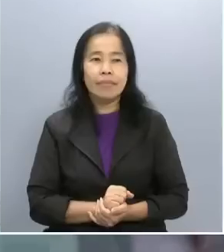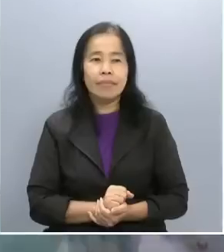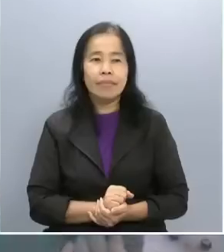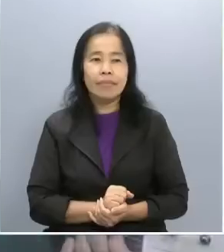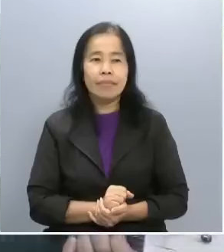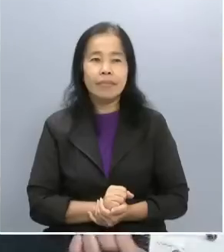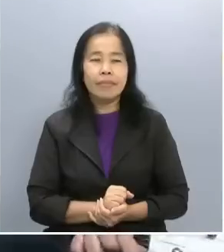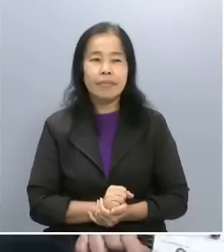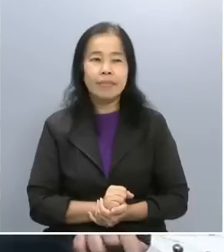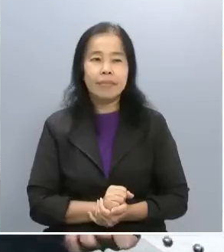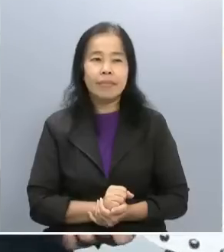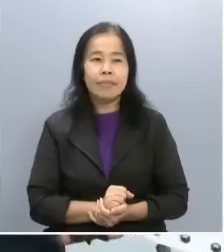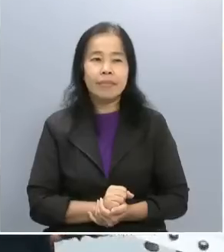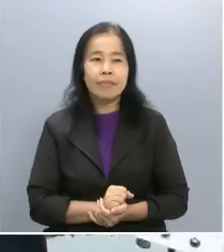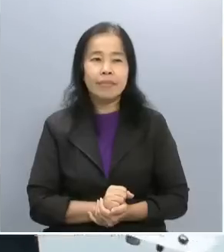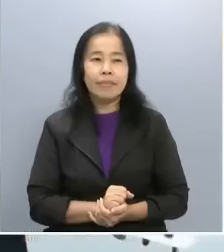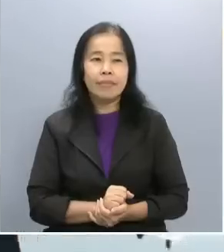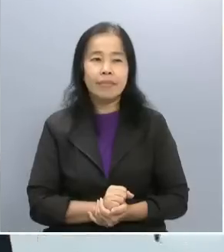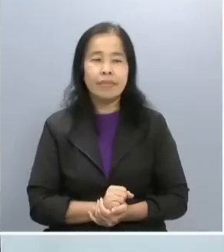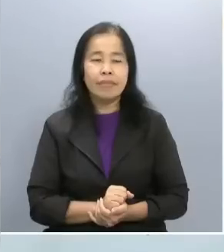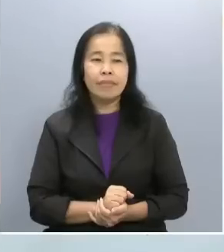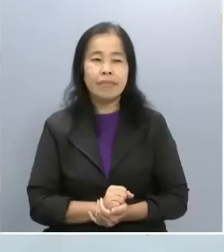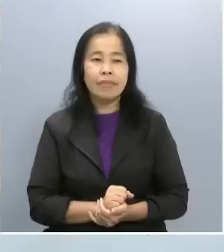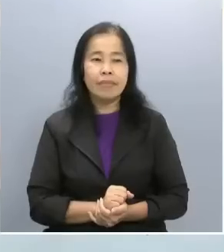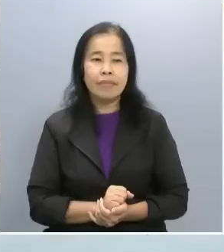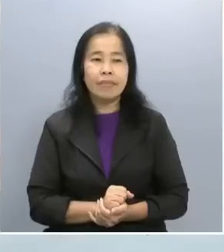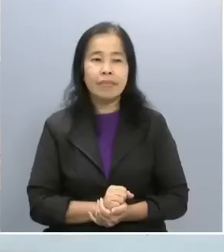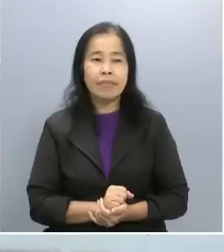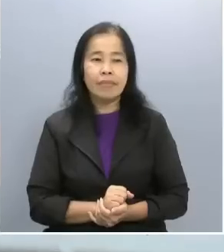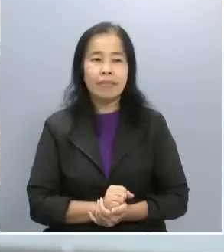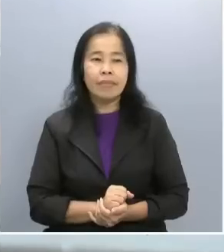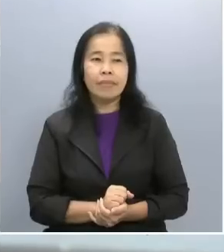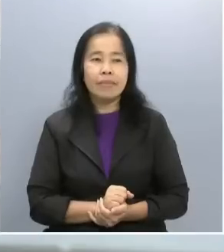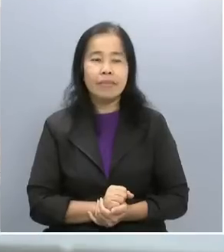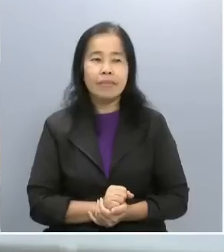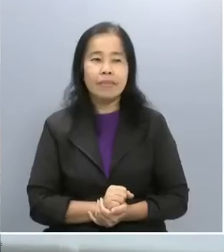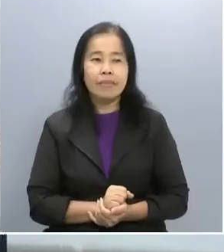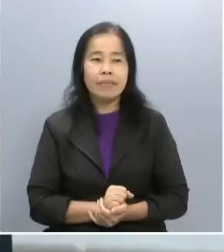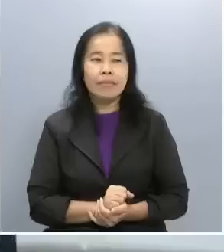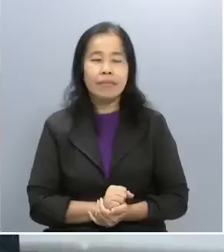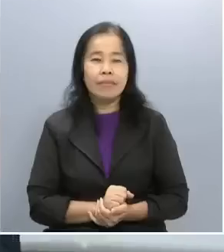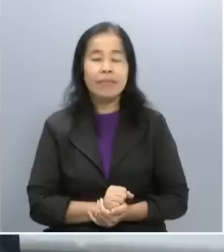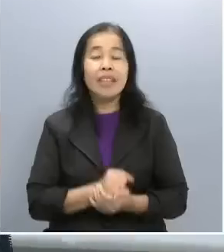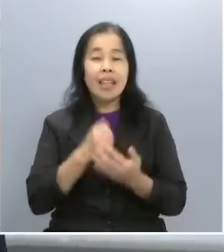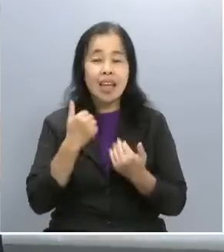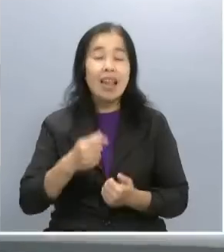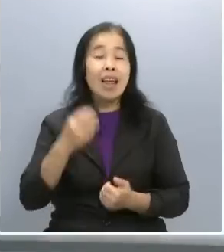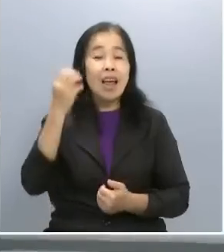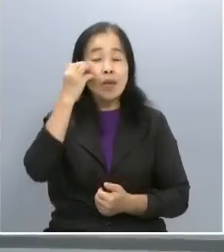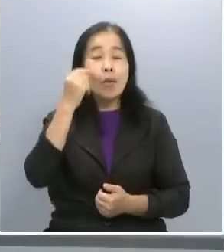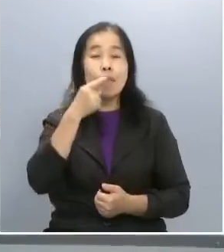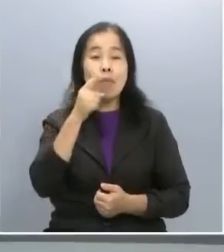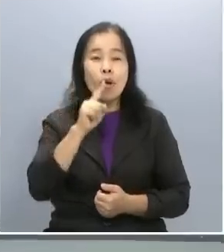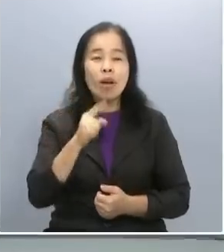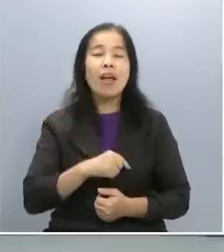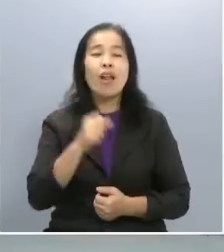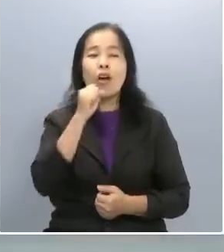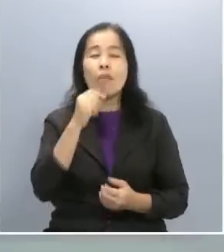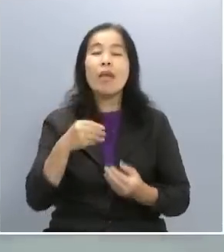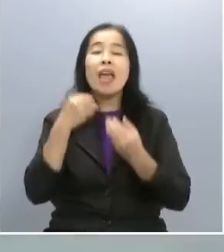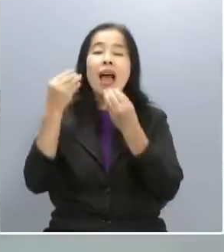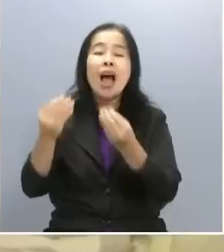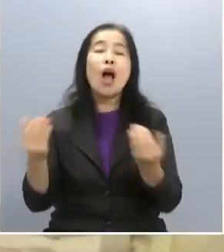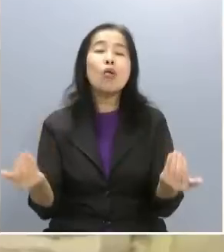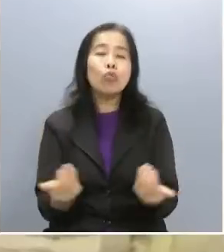และกลิ่นติดภายในใจข้าง ในเพลงนี้ในที่สุดเนี่ยคุณพิธาบอกตอนจบว่าร้องให้พี่พิมพ์ ลูกสา